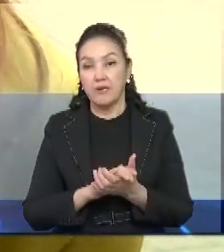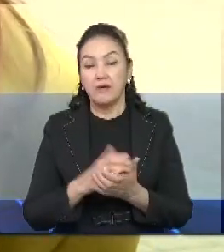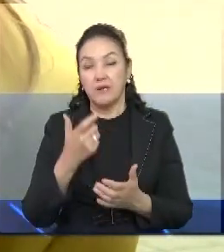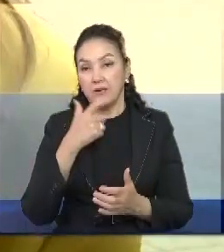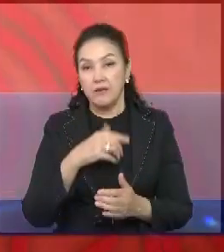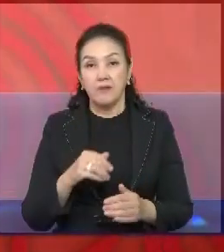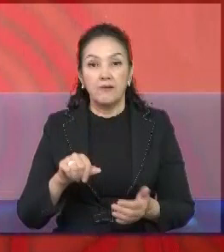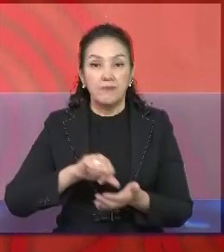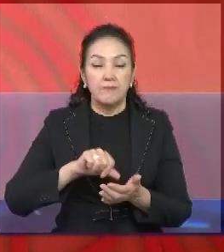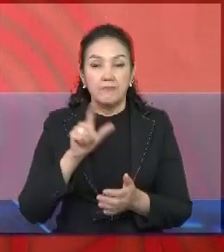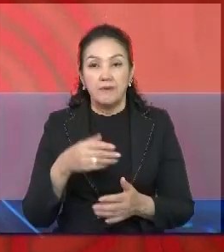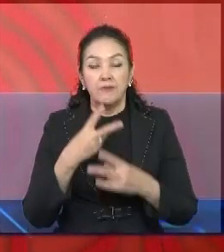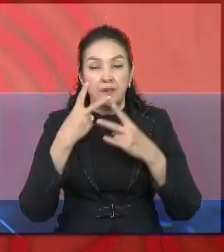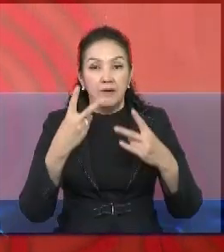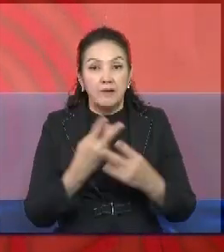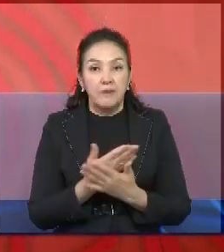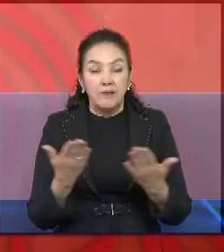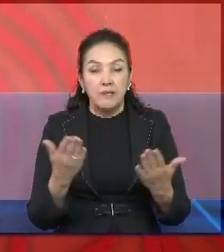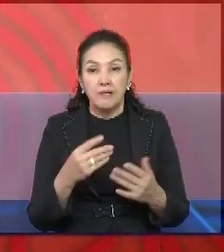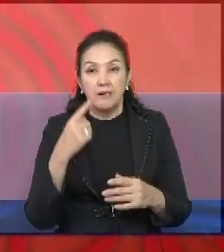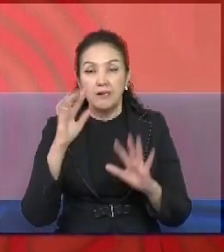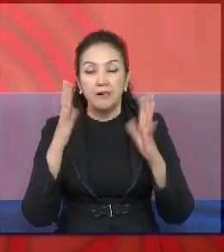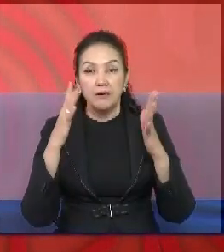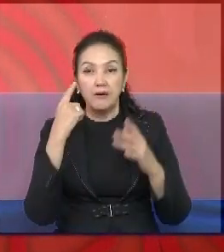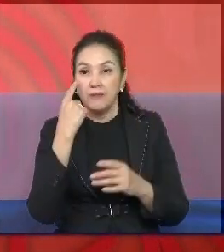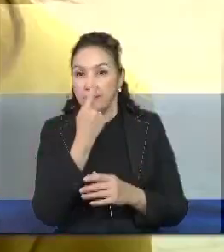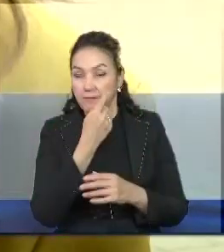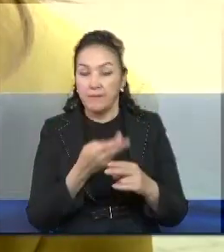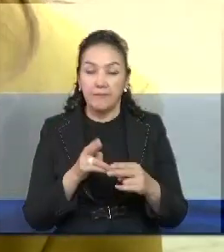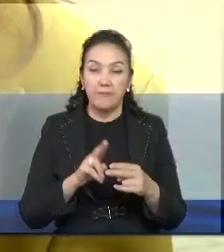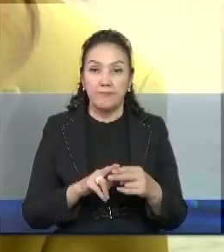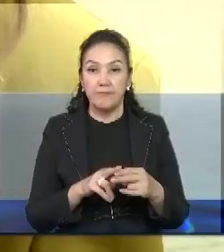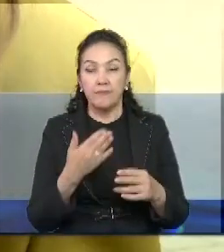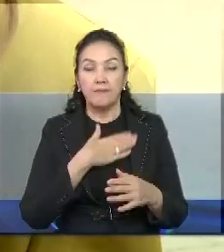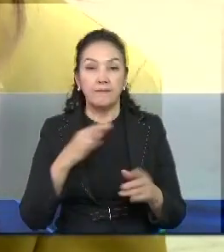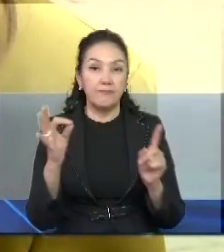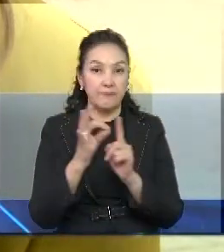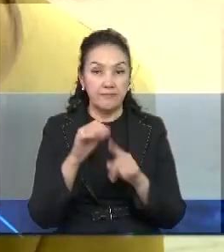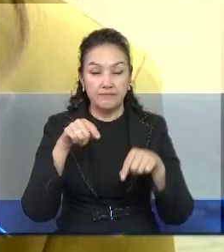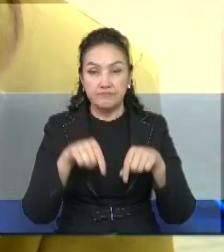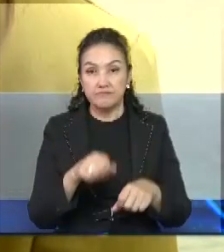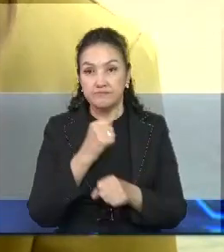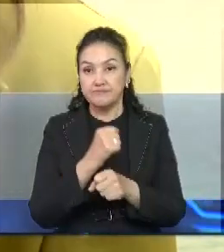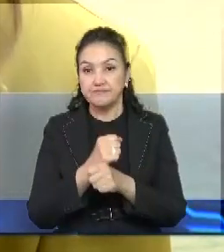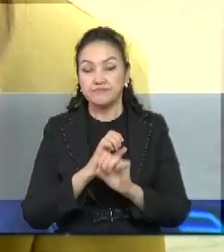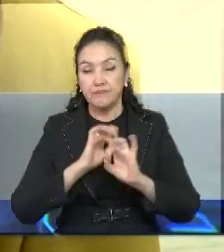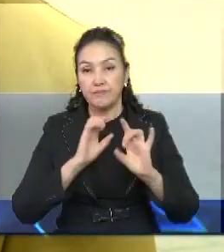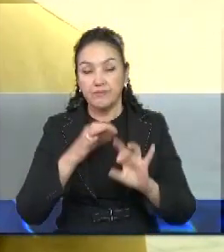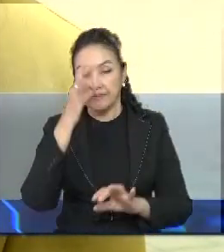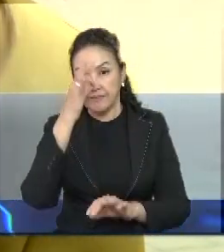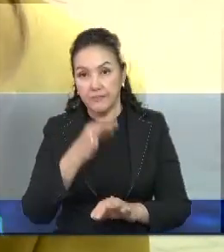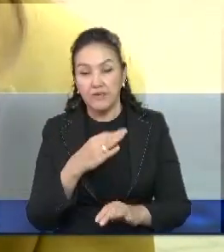своими участниками и увидела у них горящие глаза. Поэтому моя цель здесь – это поделиться своим